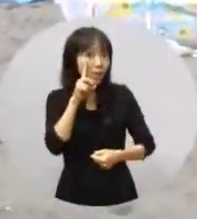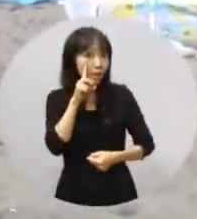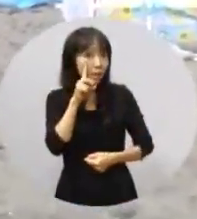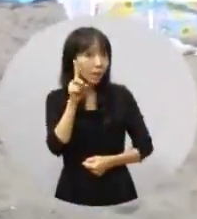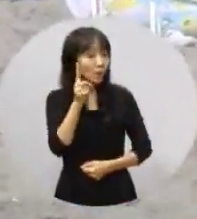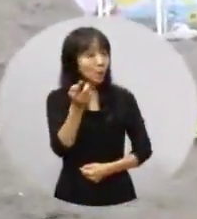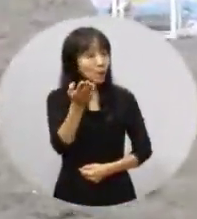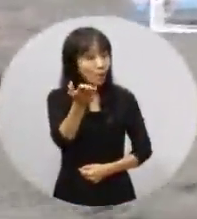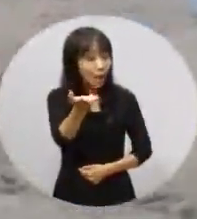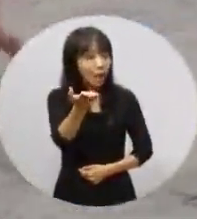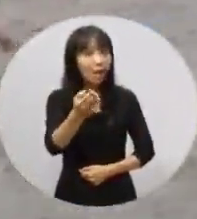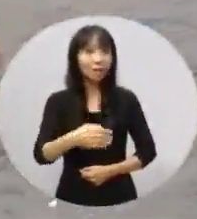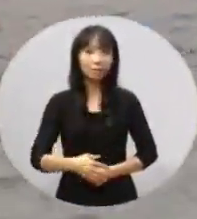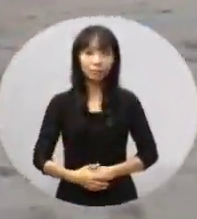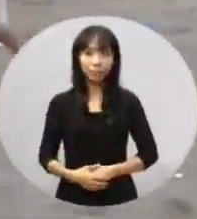か